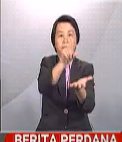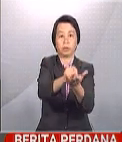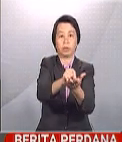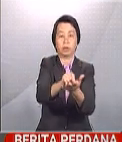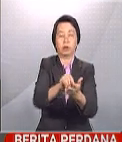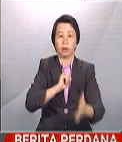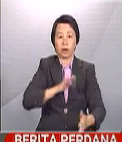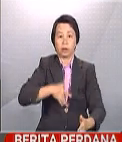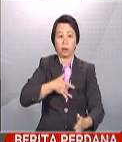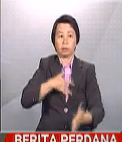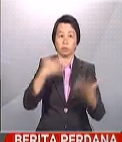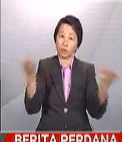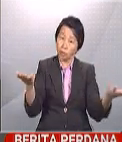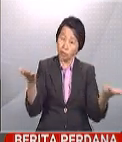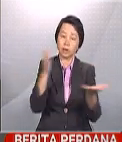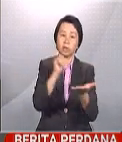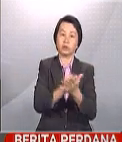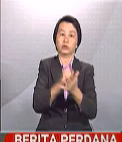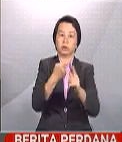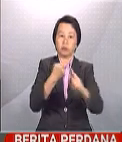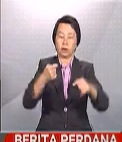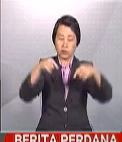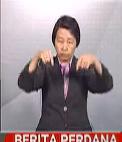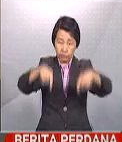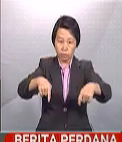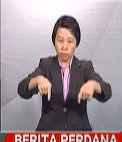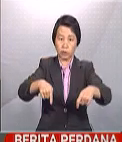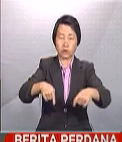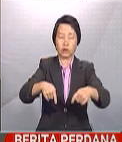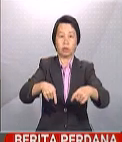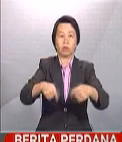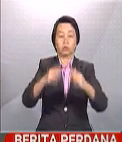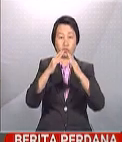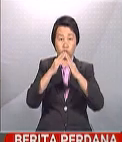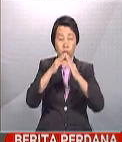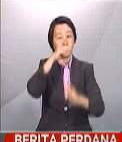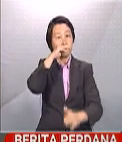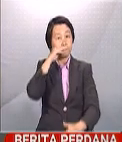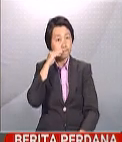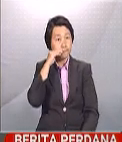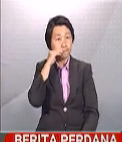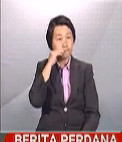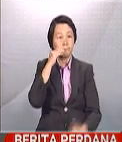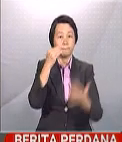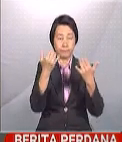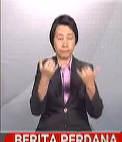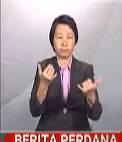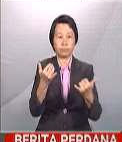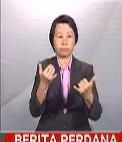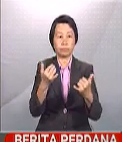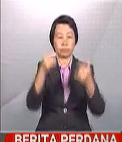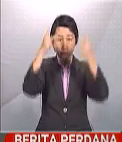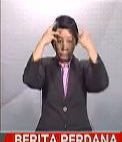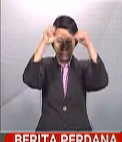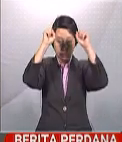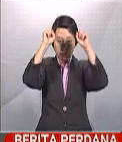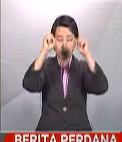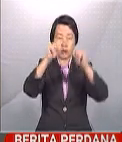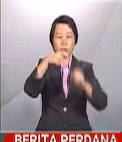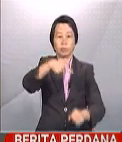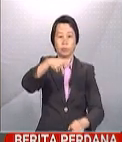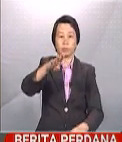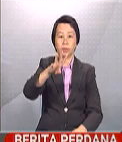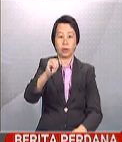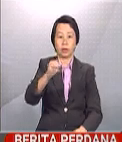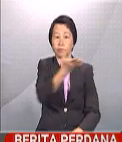Dan saya rasa Fatal dan Meg, itu saja yang dapat saya kongsikan langsung dari kediaman rasmi Tan Sri Muhyiddin Yassin yang merupakan Presiden Bersatu. Pada anda